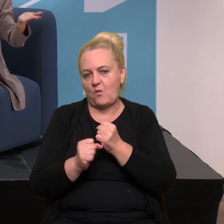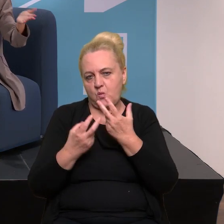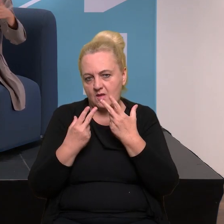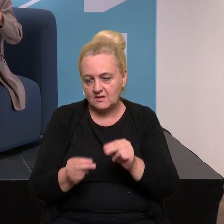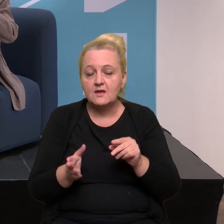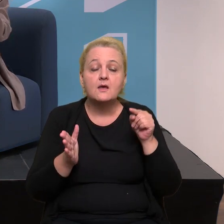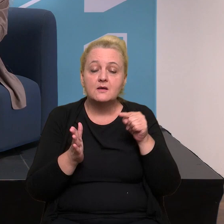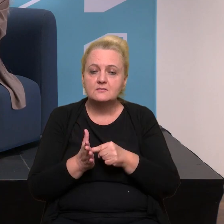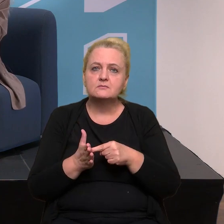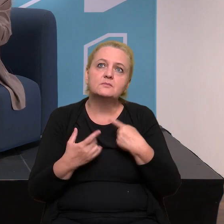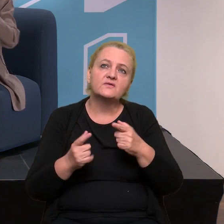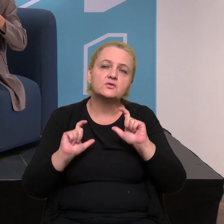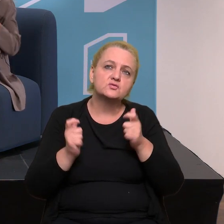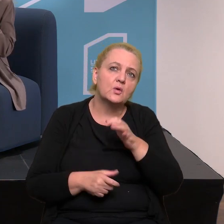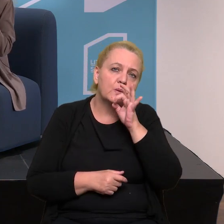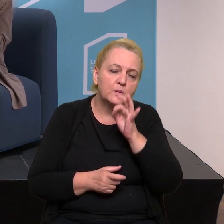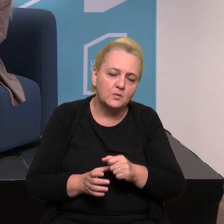stwierdziłam, dobrze,